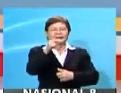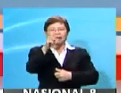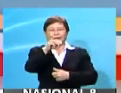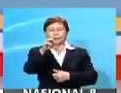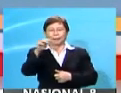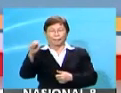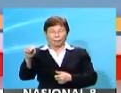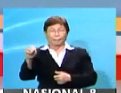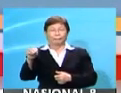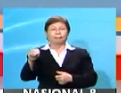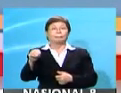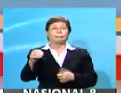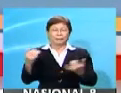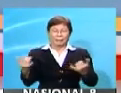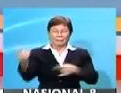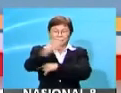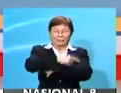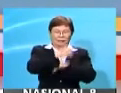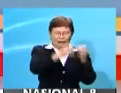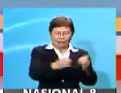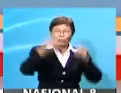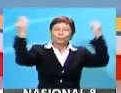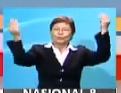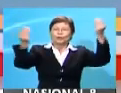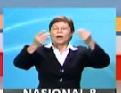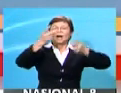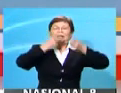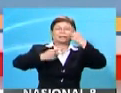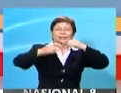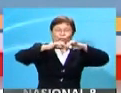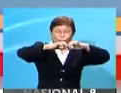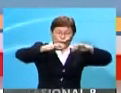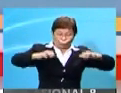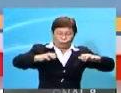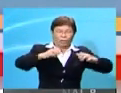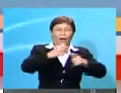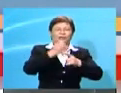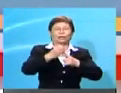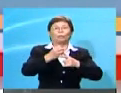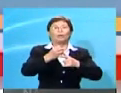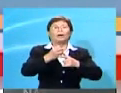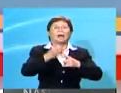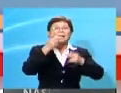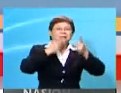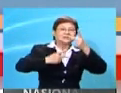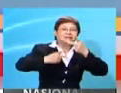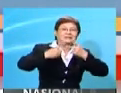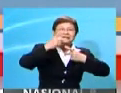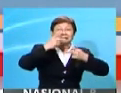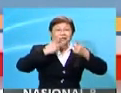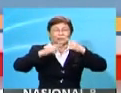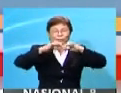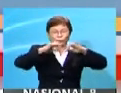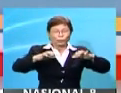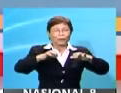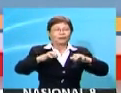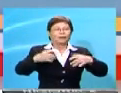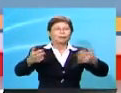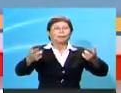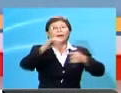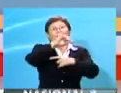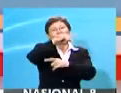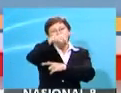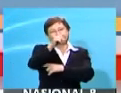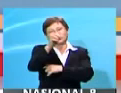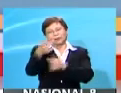multimedia kkmm hari ini menganjurkan Majlis kenduri durian atau kendurian Majlis berlangsung di Institut penerangan dan penghiaran